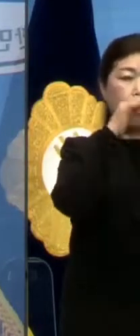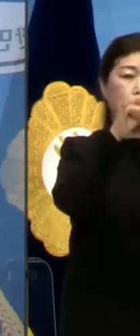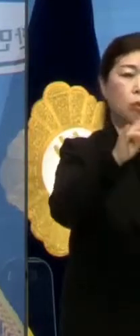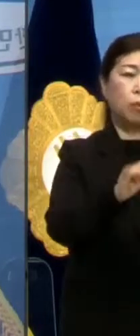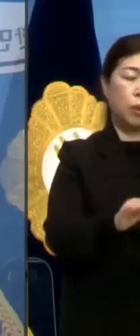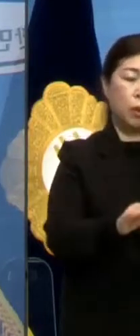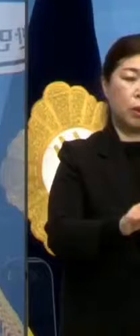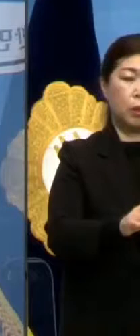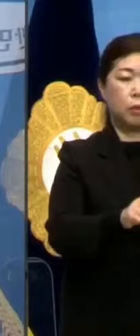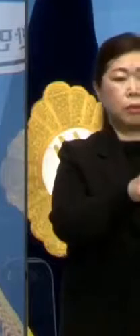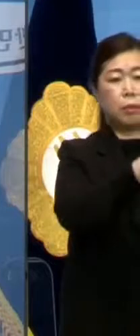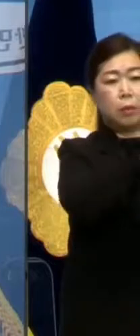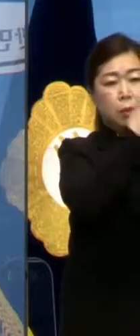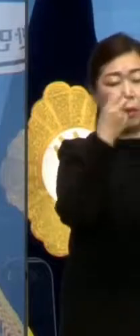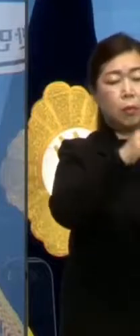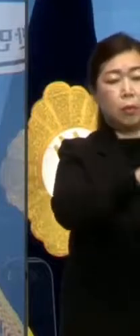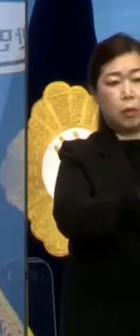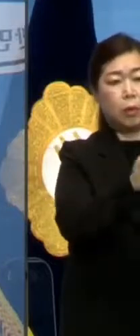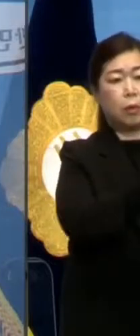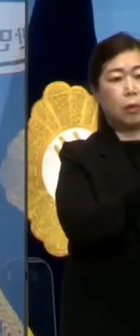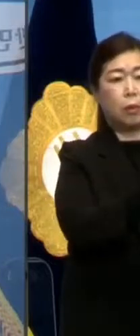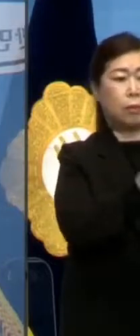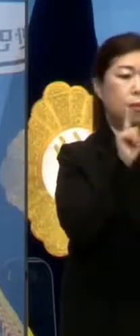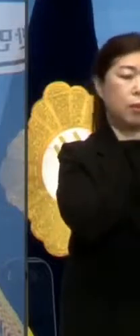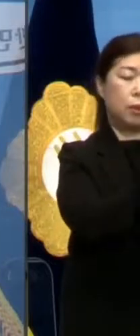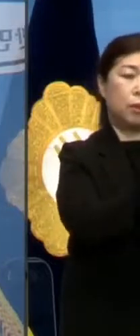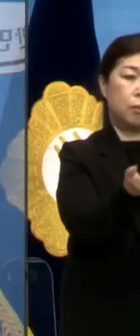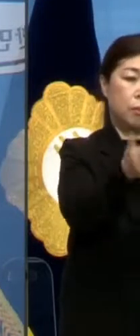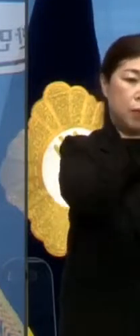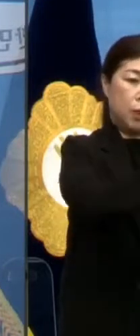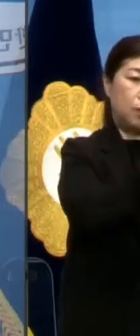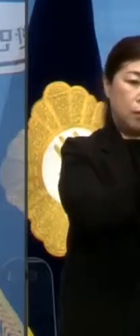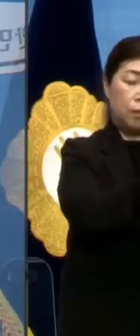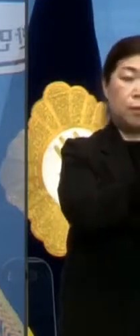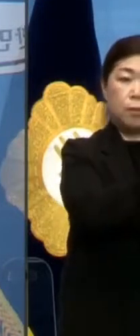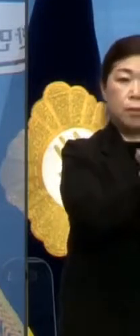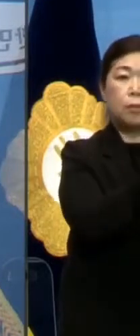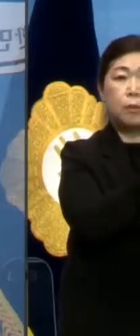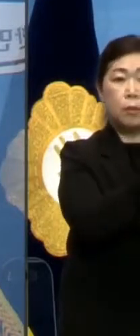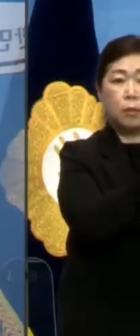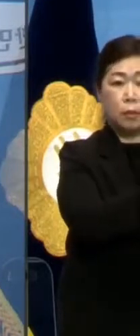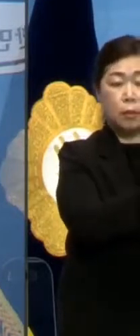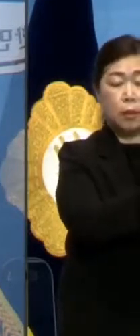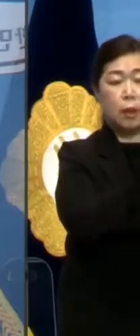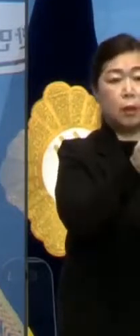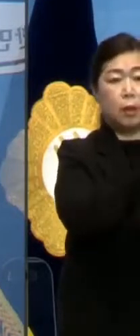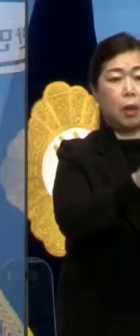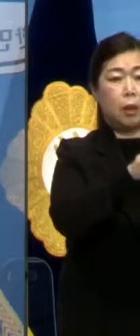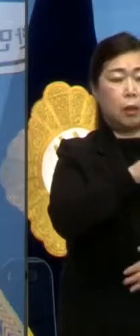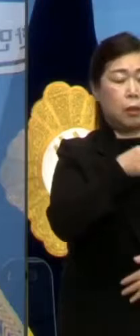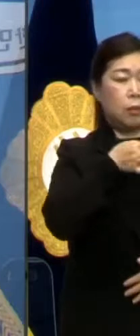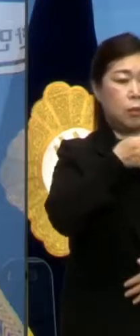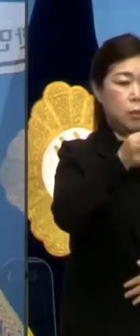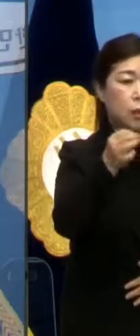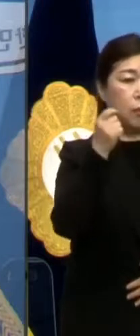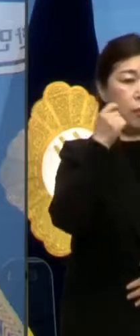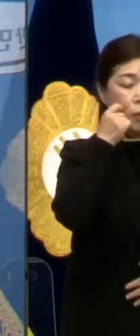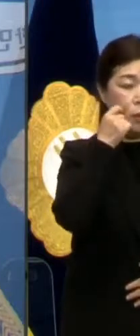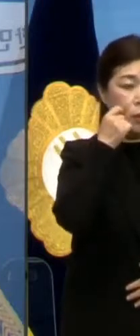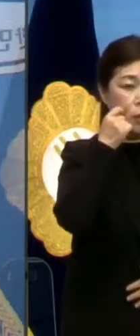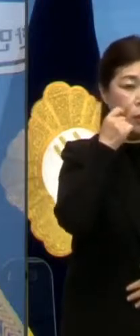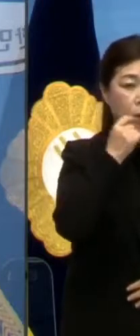눈밭에 잠들어 있는 정인이를 만나고 왔습니다. 그때 저는 정인이의 이름을 공개할 수